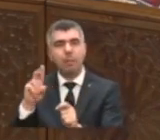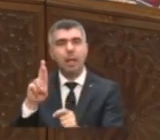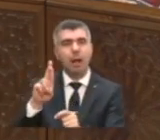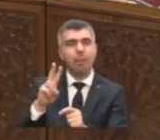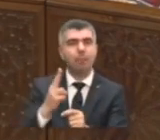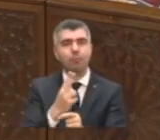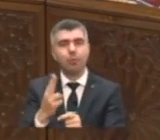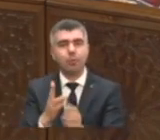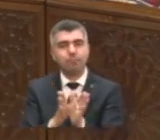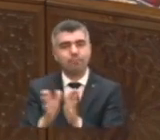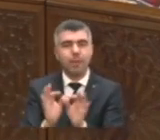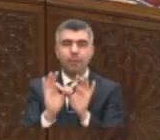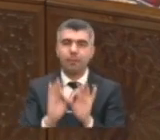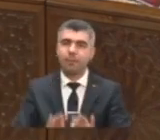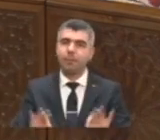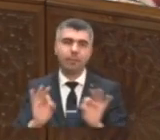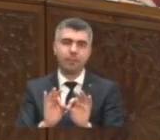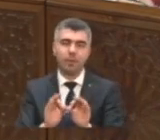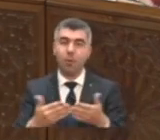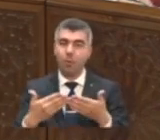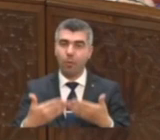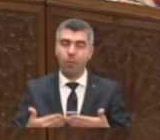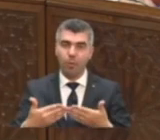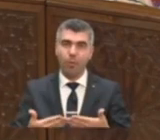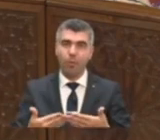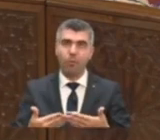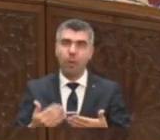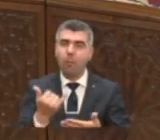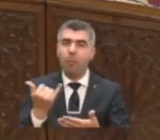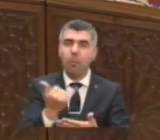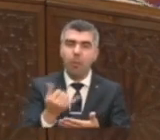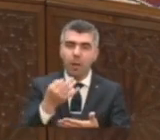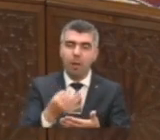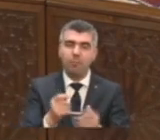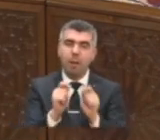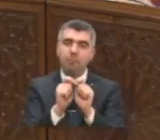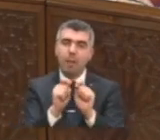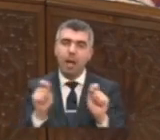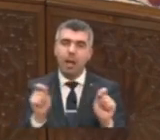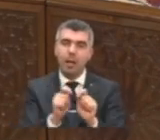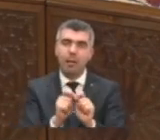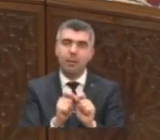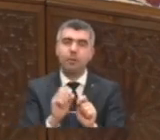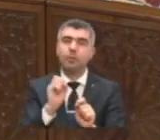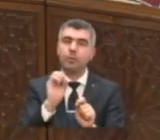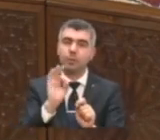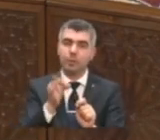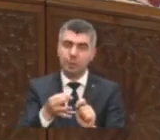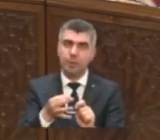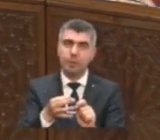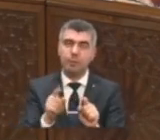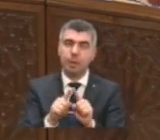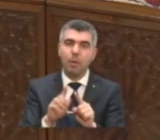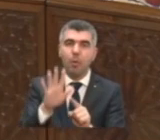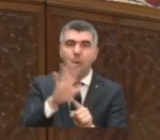حقي بغينا نتفاداو هذه الاشكاليه. اليوم مراد الديناميه اللي تلقى هذا المعرض الا وان كيتبين لنا ان كاين واحد العطش من